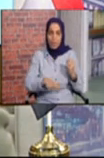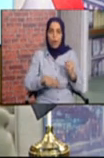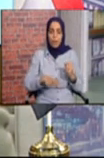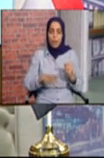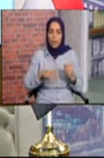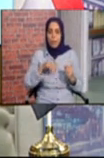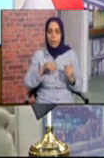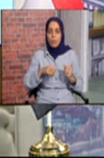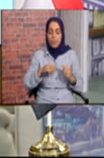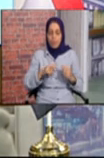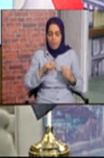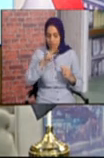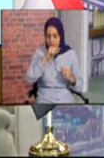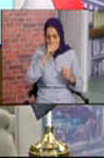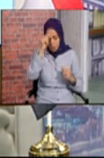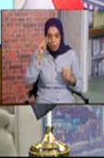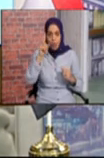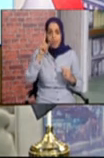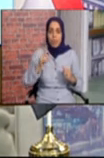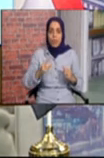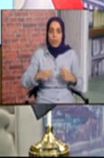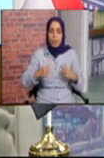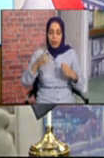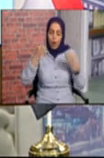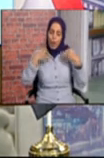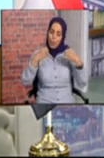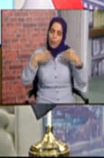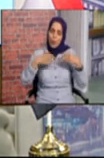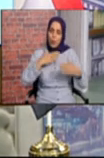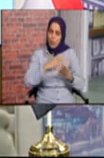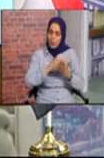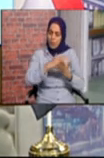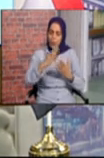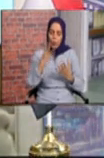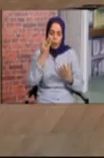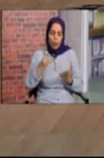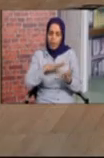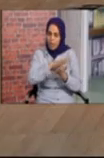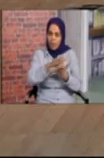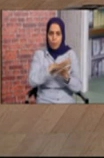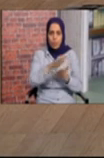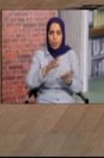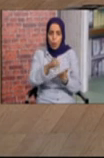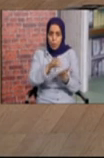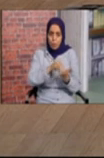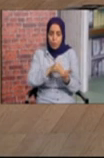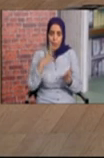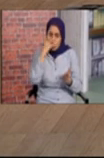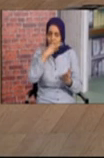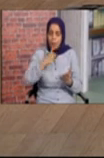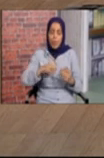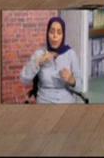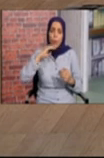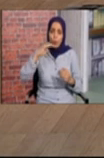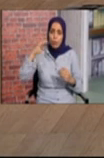خاتم الأنبياء، وأسأل الله عز وجل يعني ينزل علينا رحمته بقى ويزيح كل المشاكل. ودي بداية جميلة من سيادة